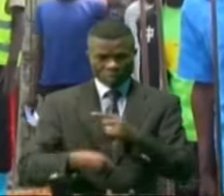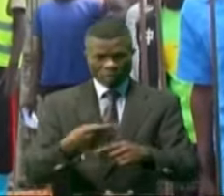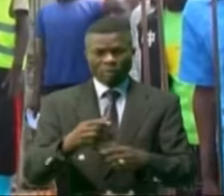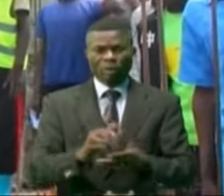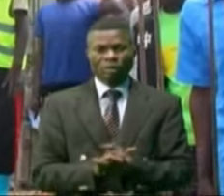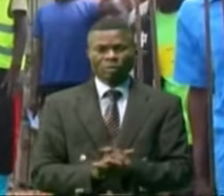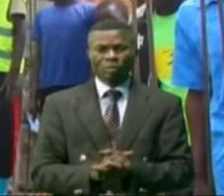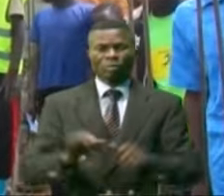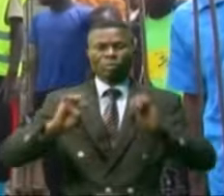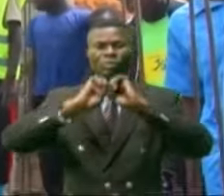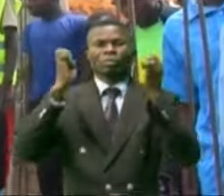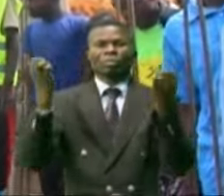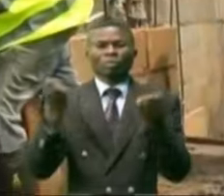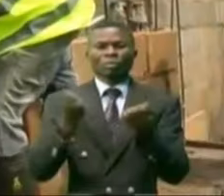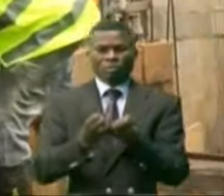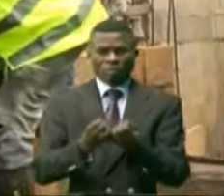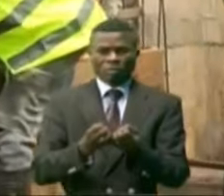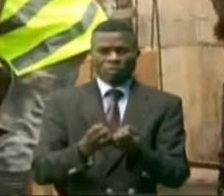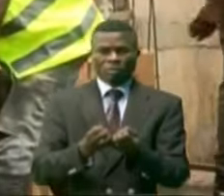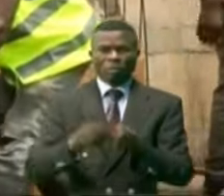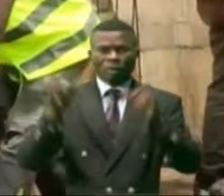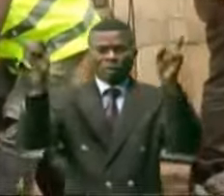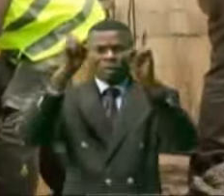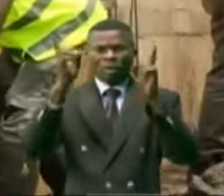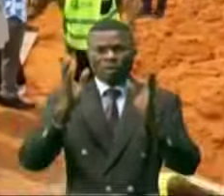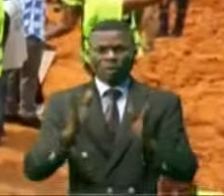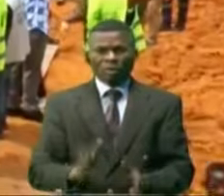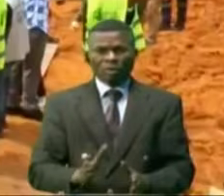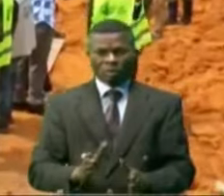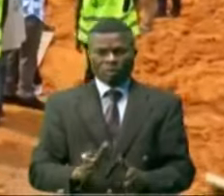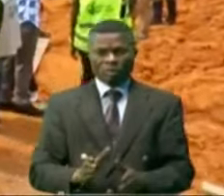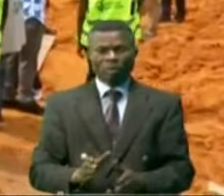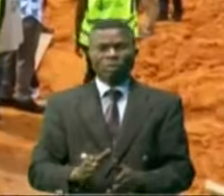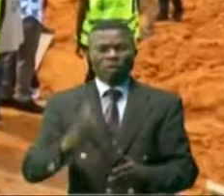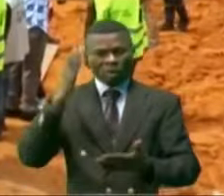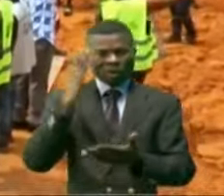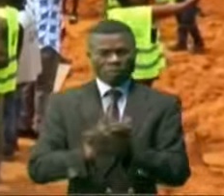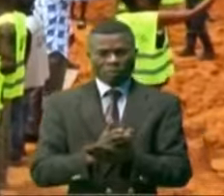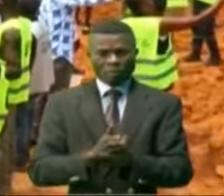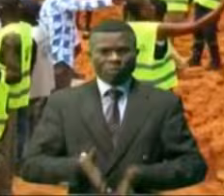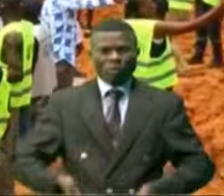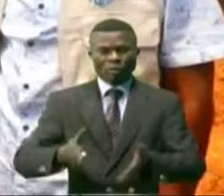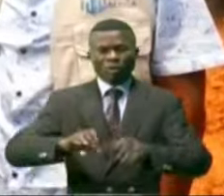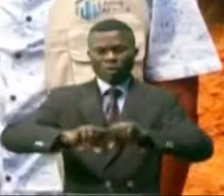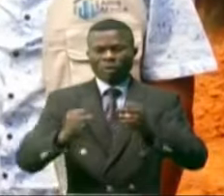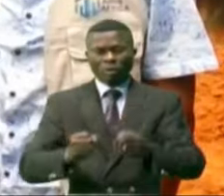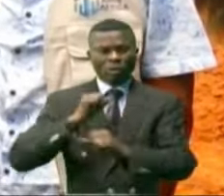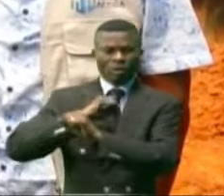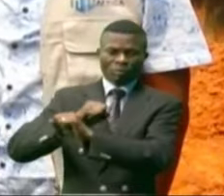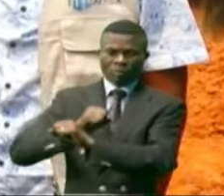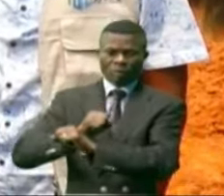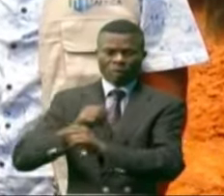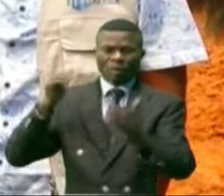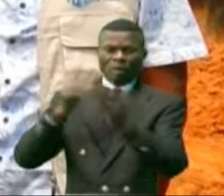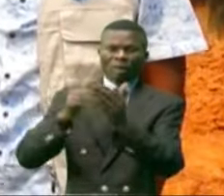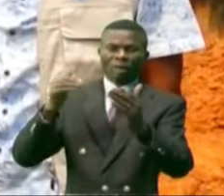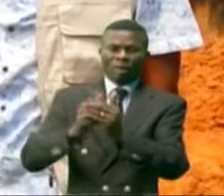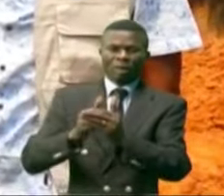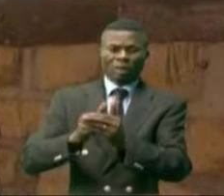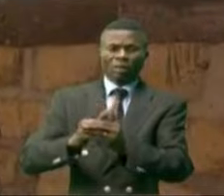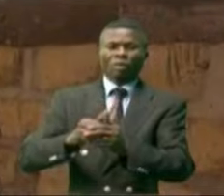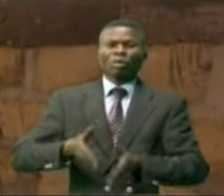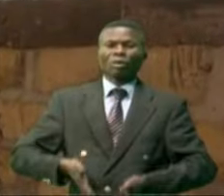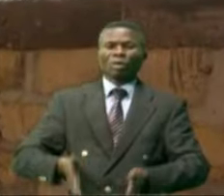par l'entreprise Iris Africa et visent à lutter contre les érosions qui menacent l'existence même de